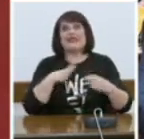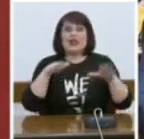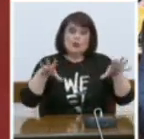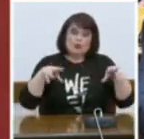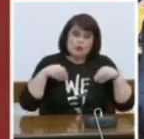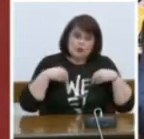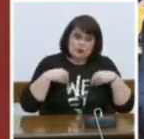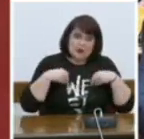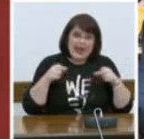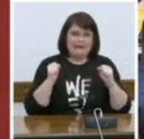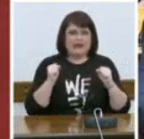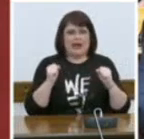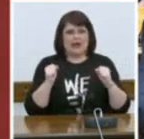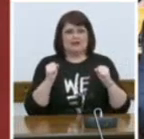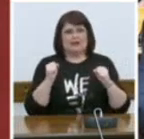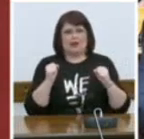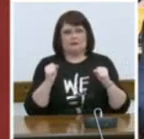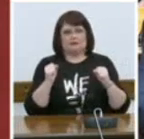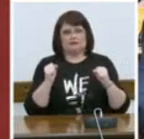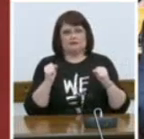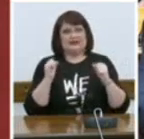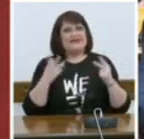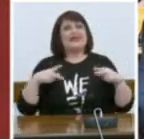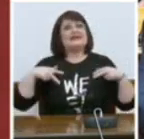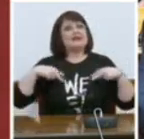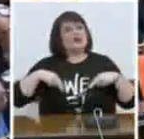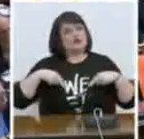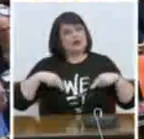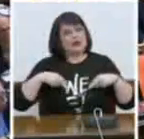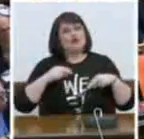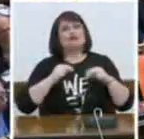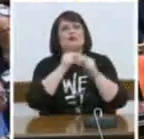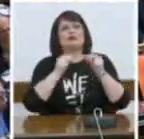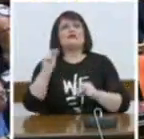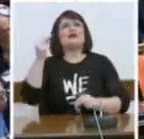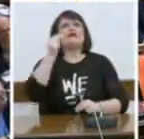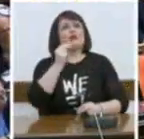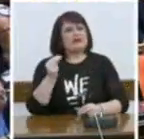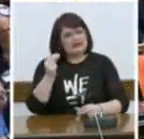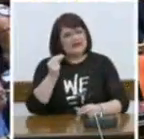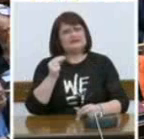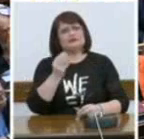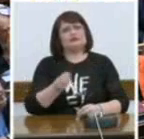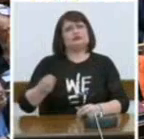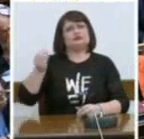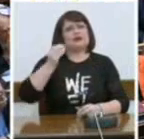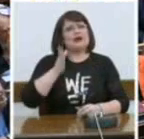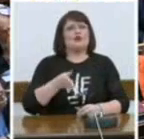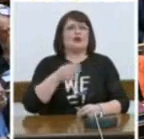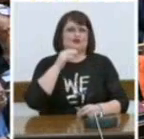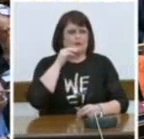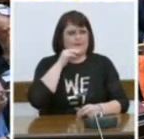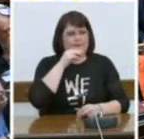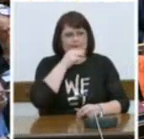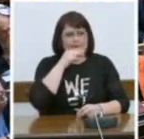δείξουν εγκράτεια και τα μέλη της κυβερνήσεως για να μιλήσουν αρκετοί βουλευτές και βεβαίως και ο κύριος Βορύδης που τον βλέπω εδώ απέναντί μου και έχει